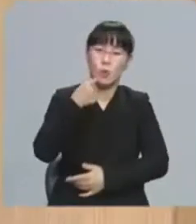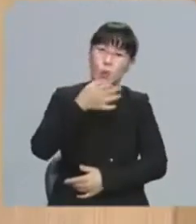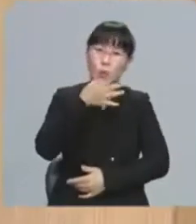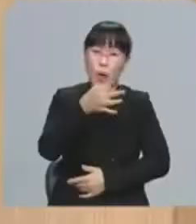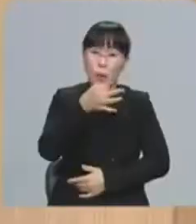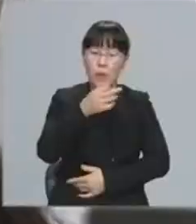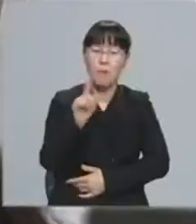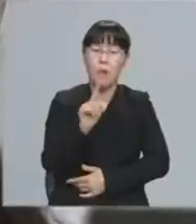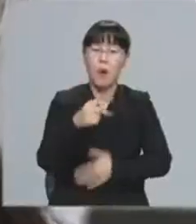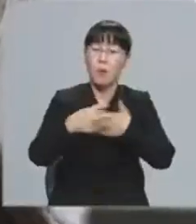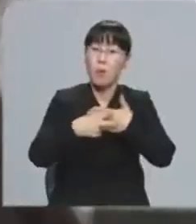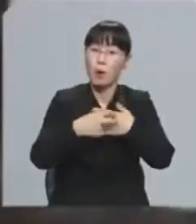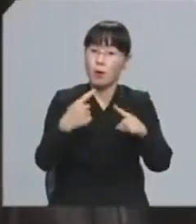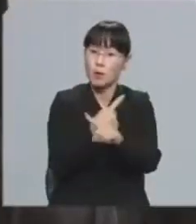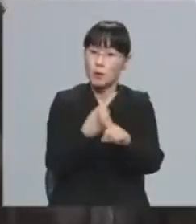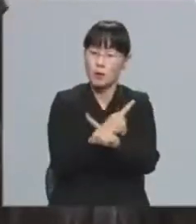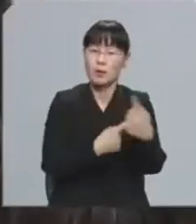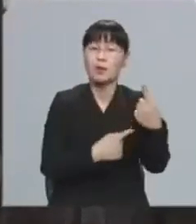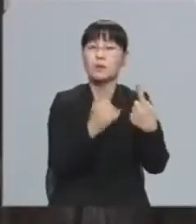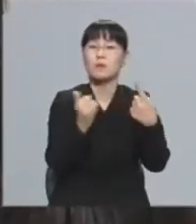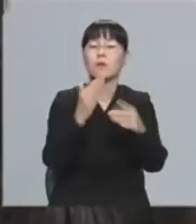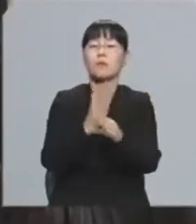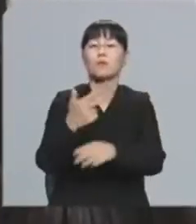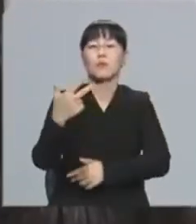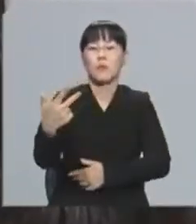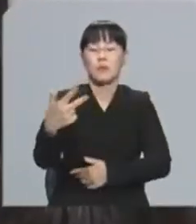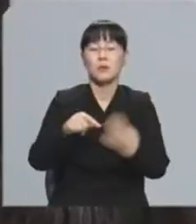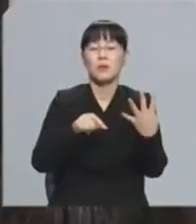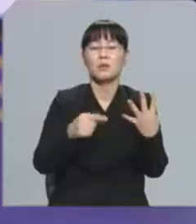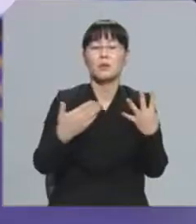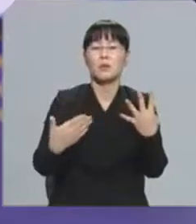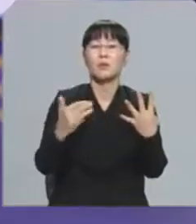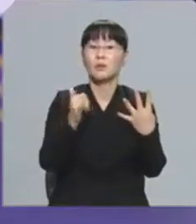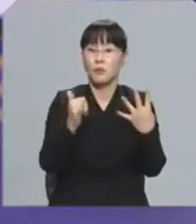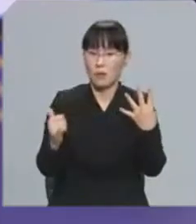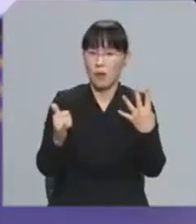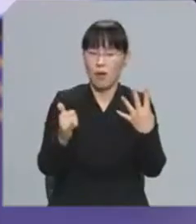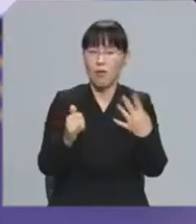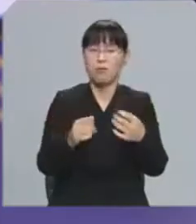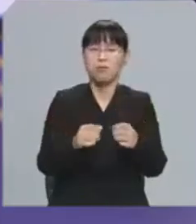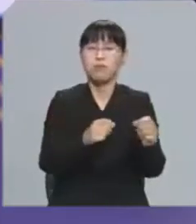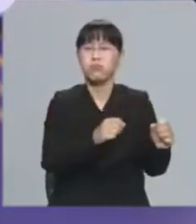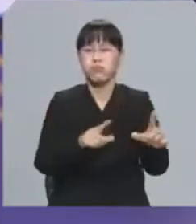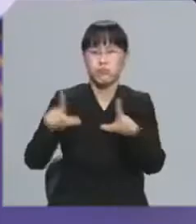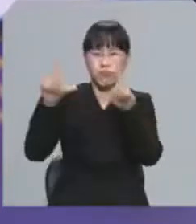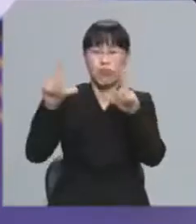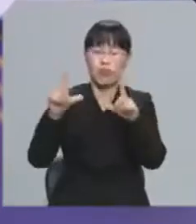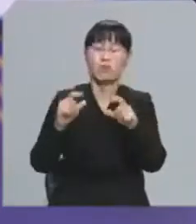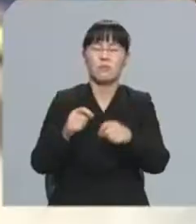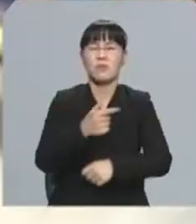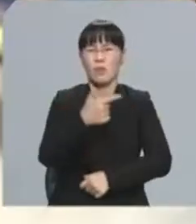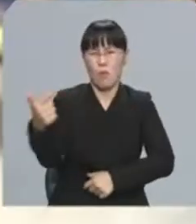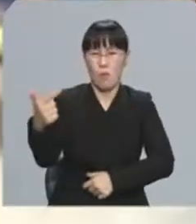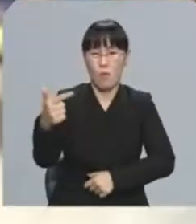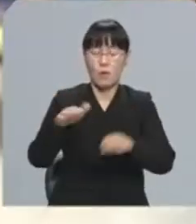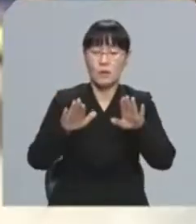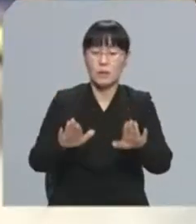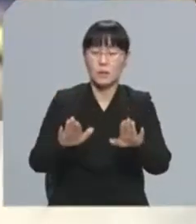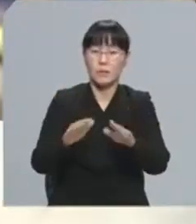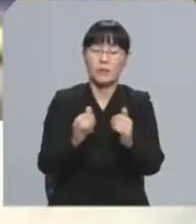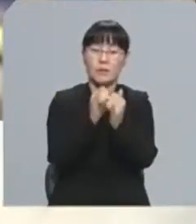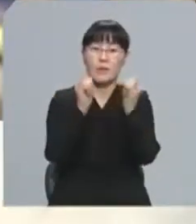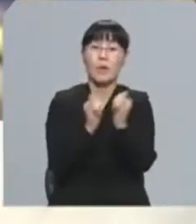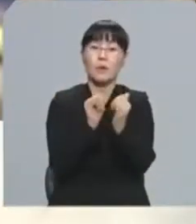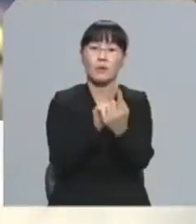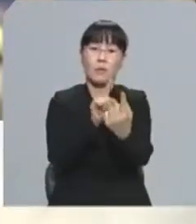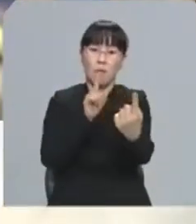수는 외래 환자 1,000명당 7명 수준으로 4.9명인 유행 기준을 크게 웃돌고 있습니다. 이 때문에 강력한 사회적